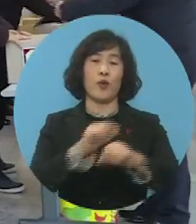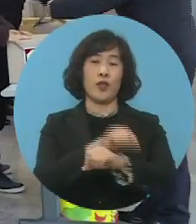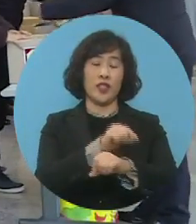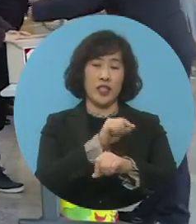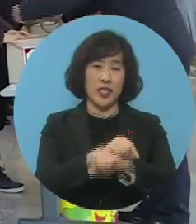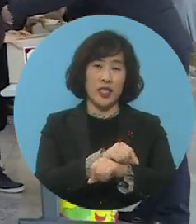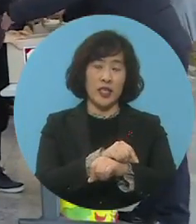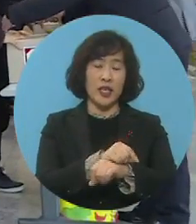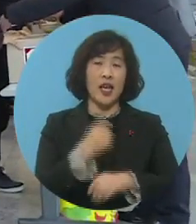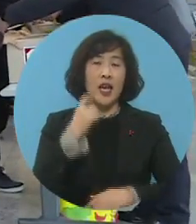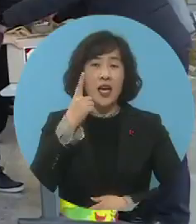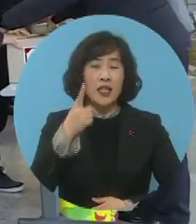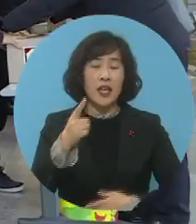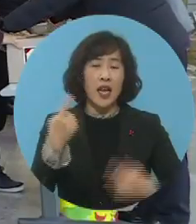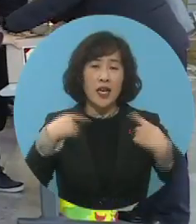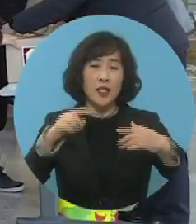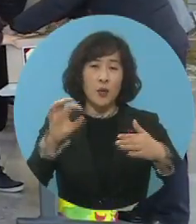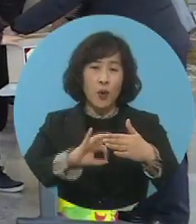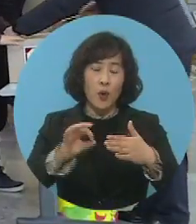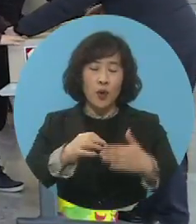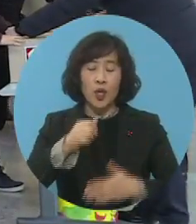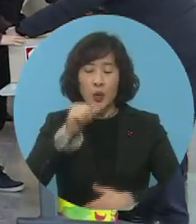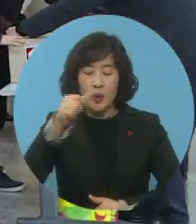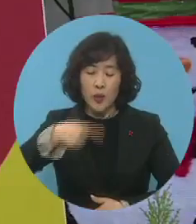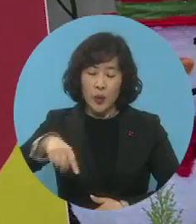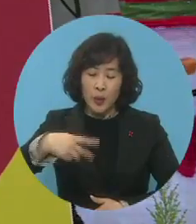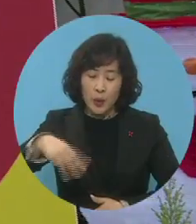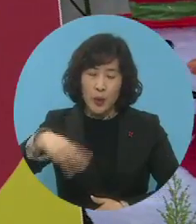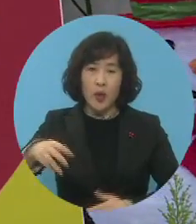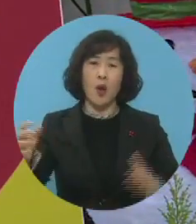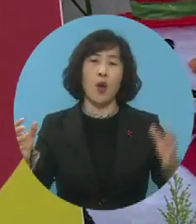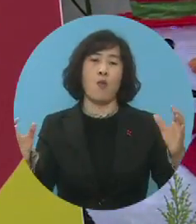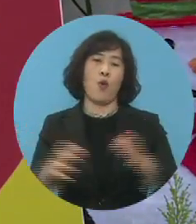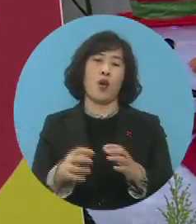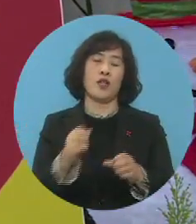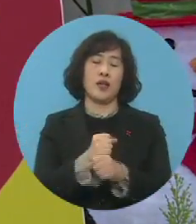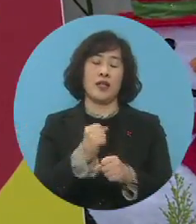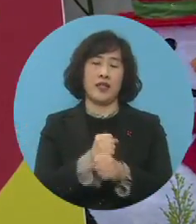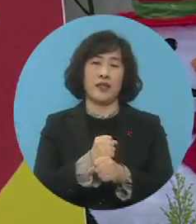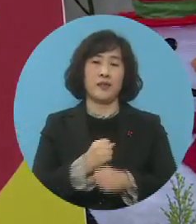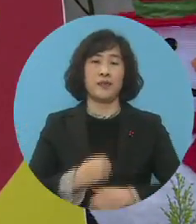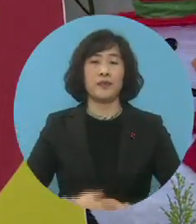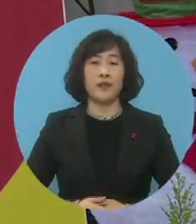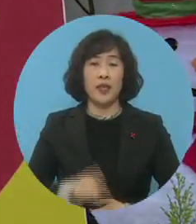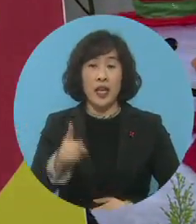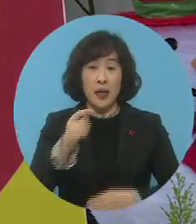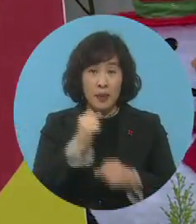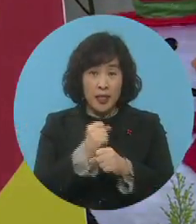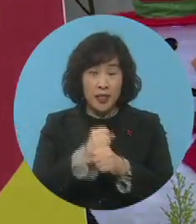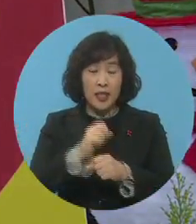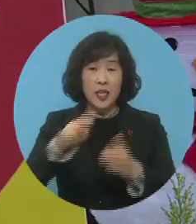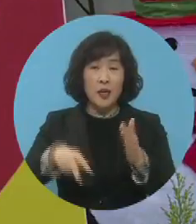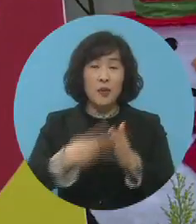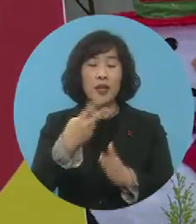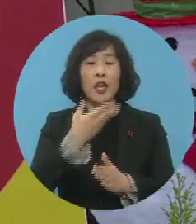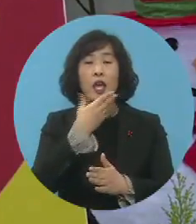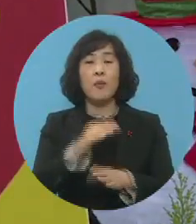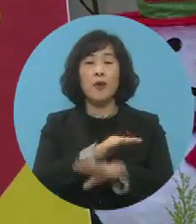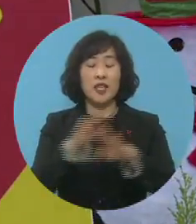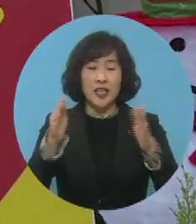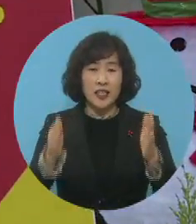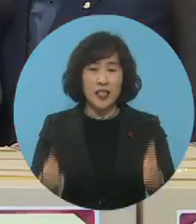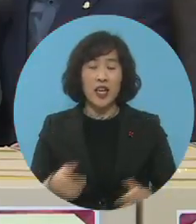전달될 예정입니다. 전남도청 노조는 이웃돕기 외에도 지역 어르신 초청 축제 관람, 시설